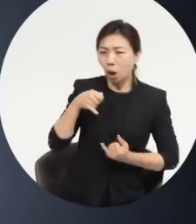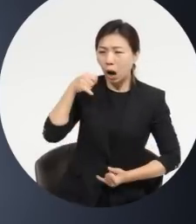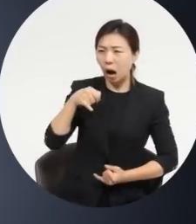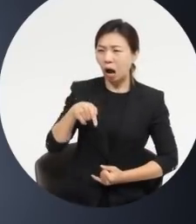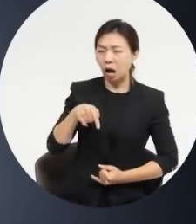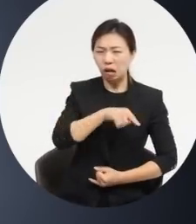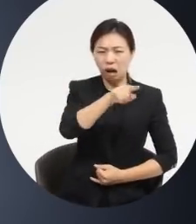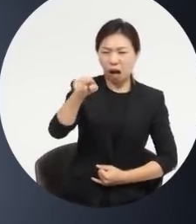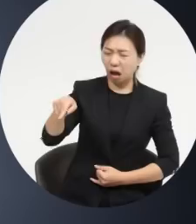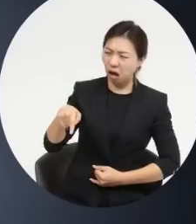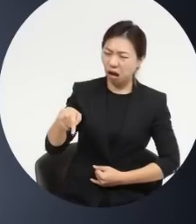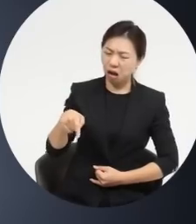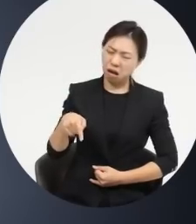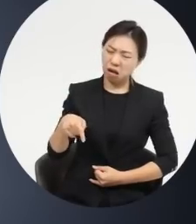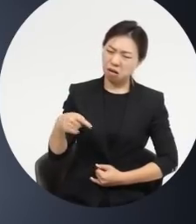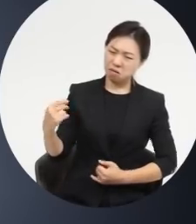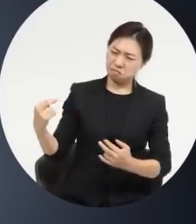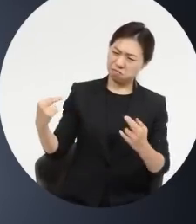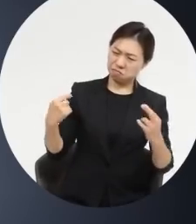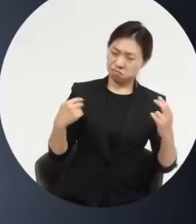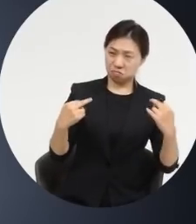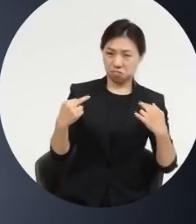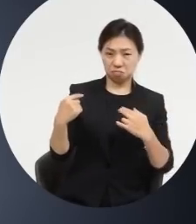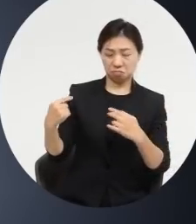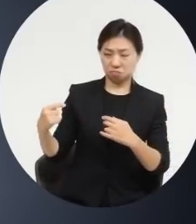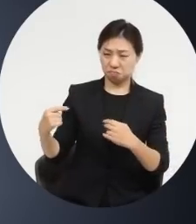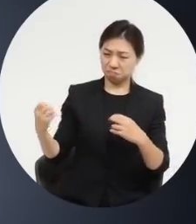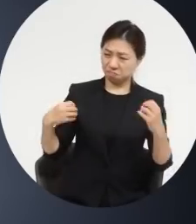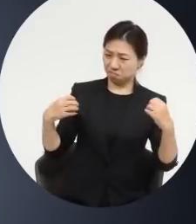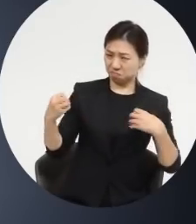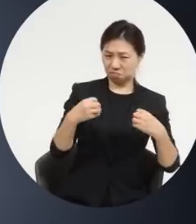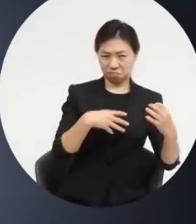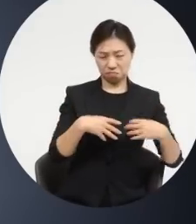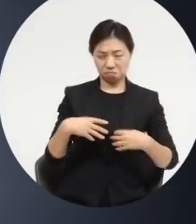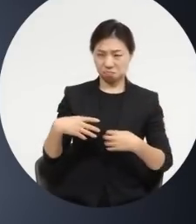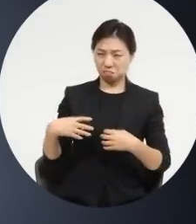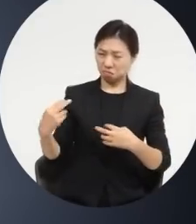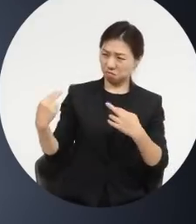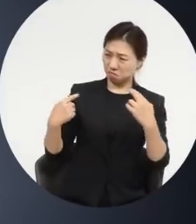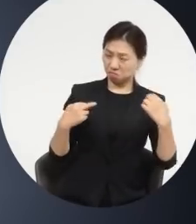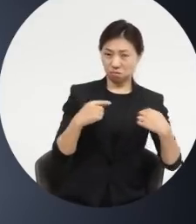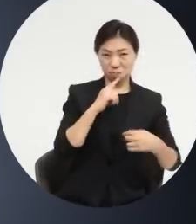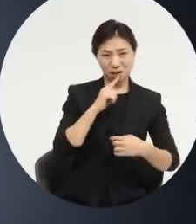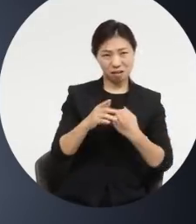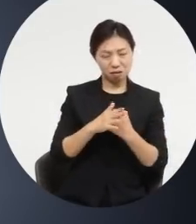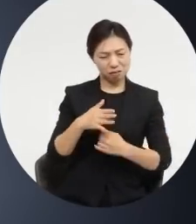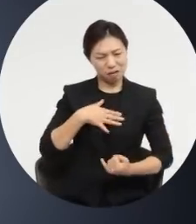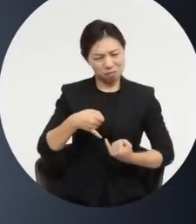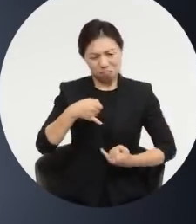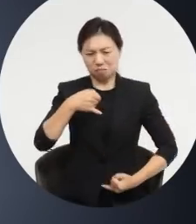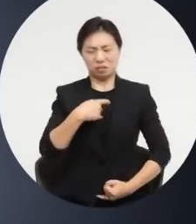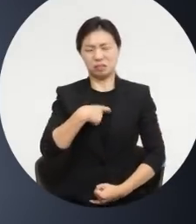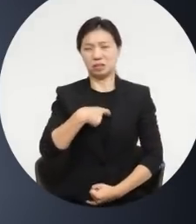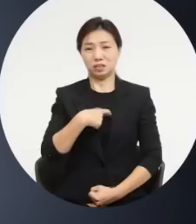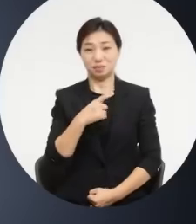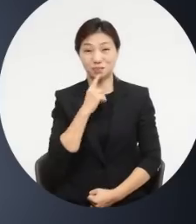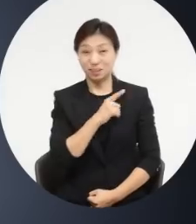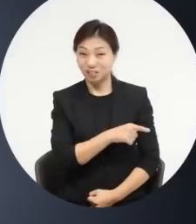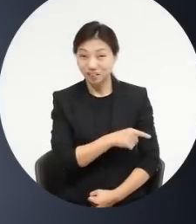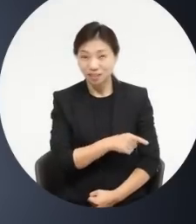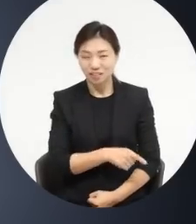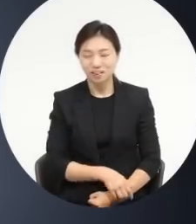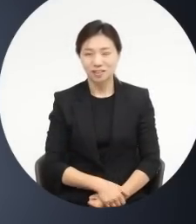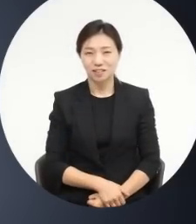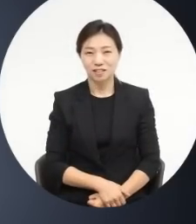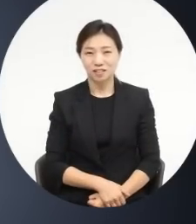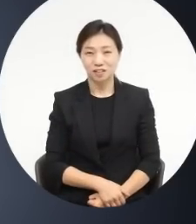자꾸 지적을 받았기 때문에 이 마른 거에 대한 컴플렉스를 가지고 있다 이렇게 얘기하거든요.